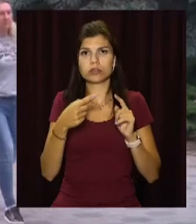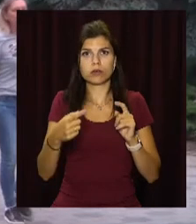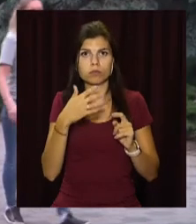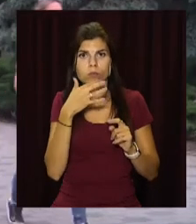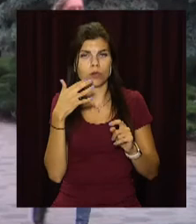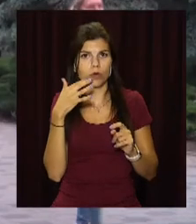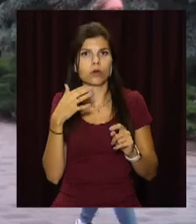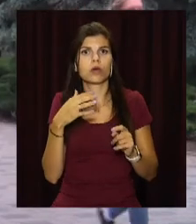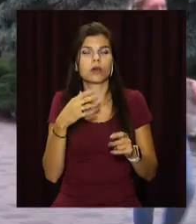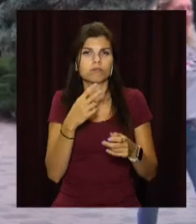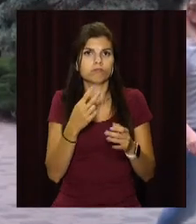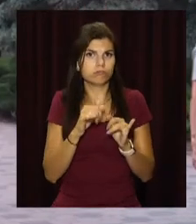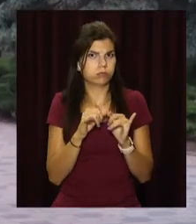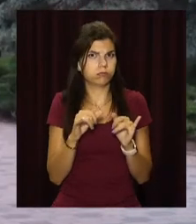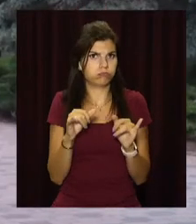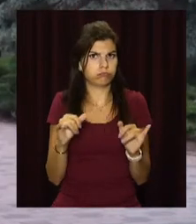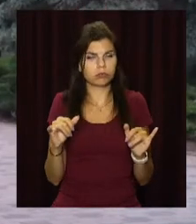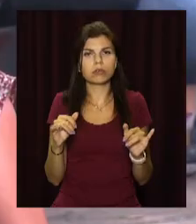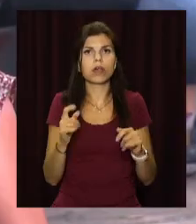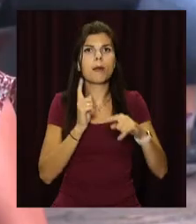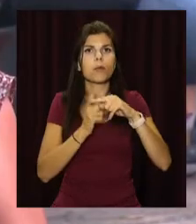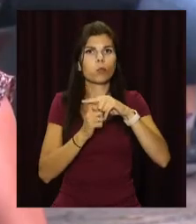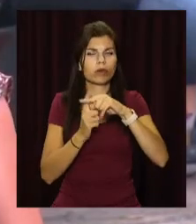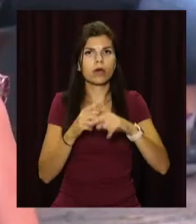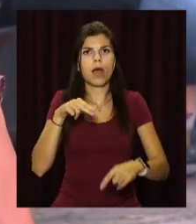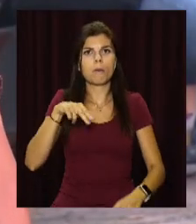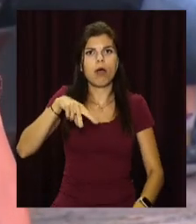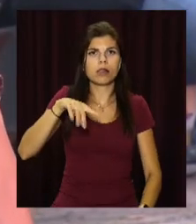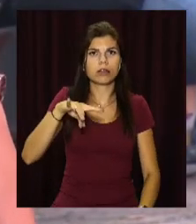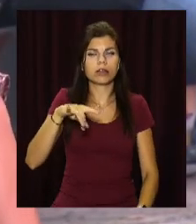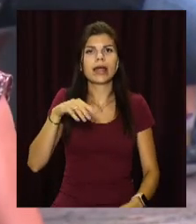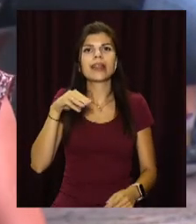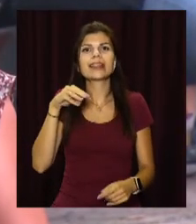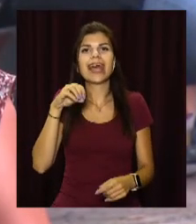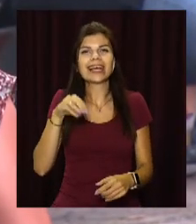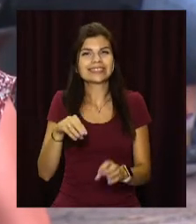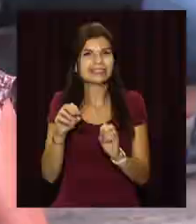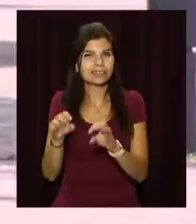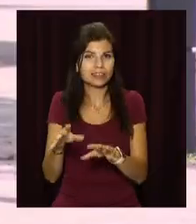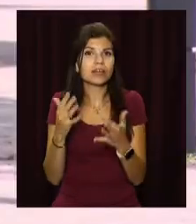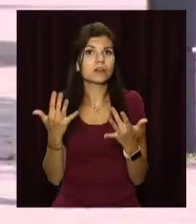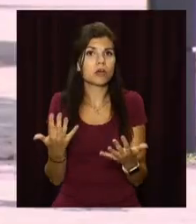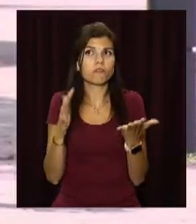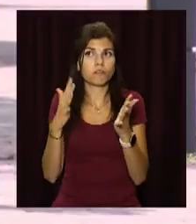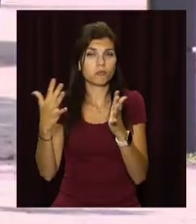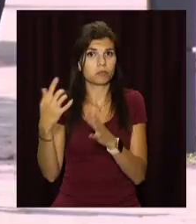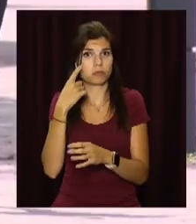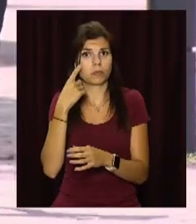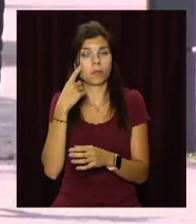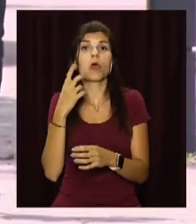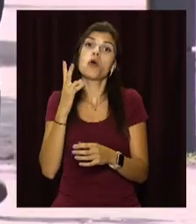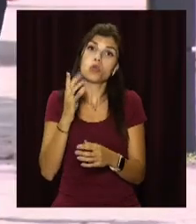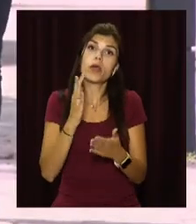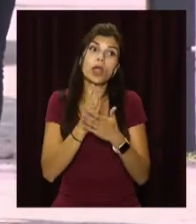ключові епідемічні показники. Кількість позитивних ПЛР-тестів, кількість госпіталізацій нових зареєстрованих випадків. При цьому число